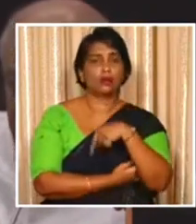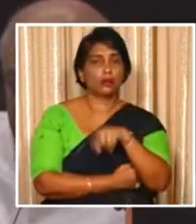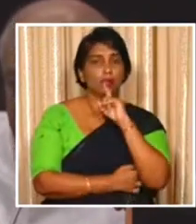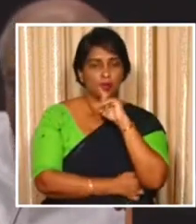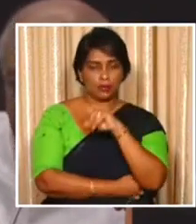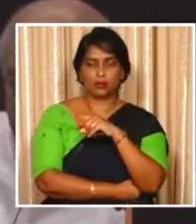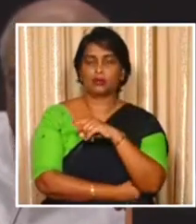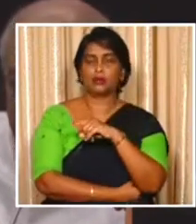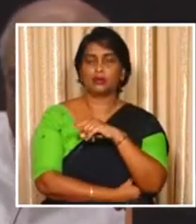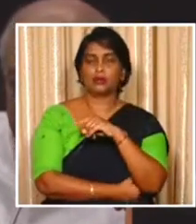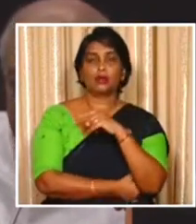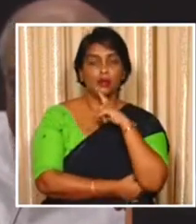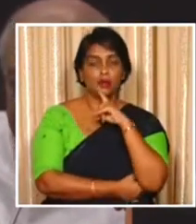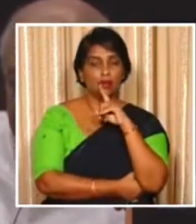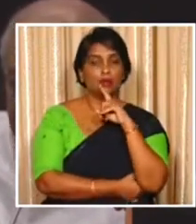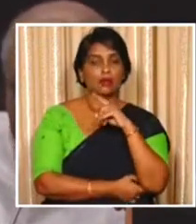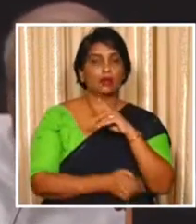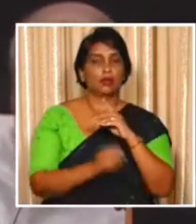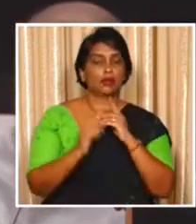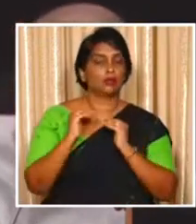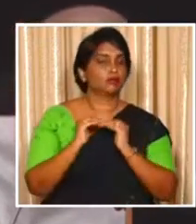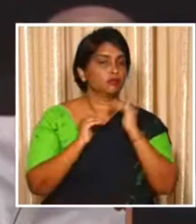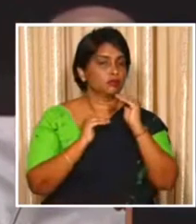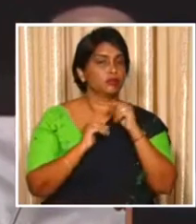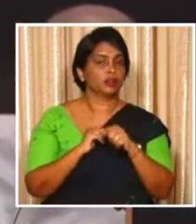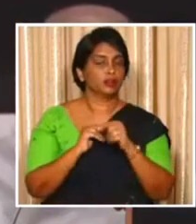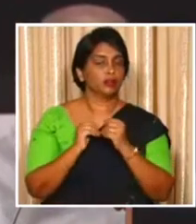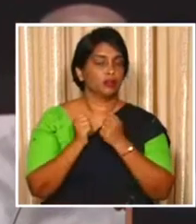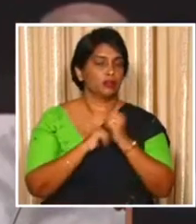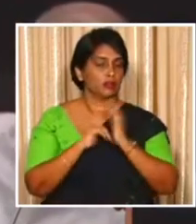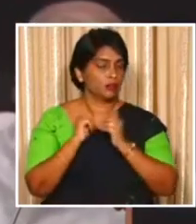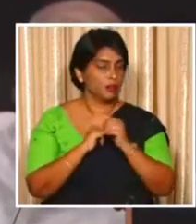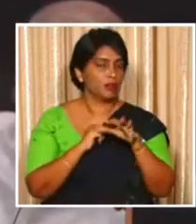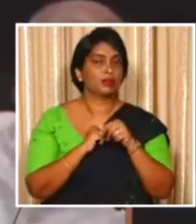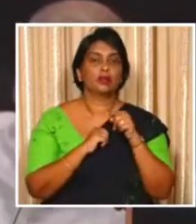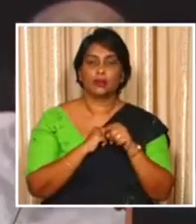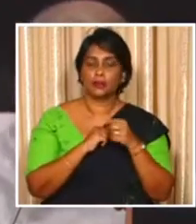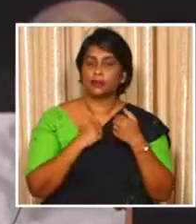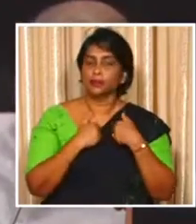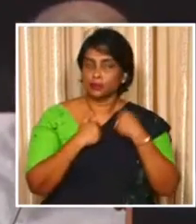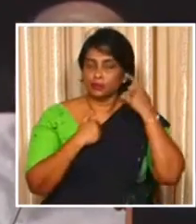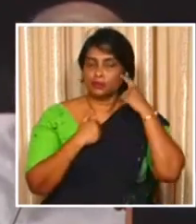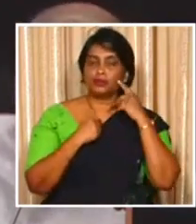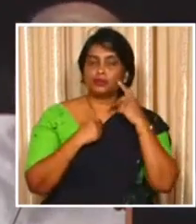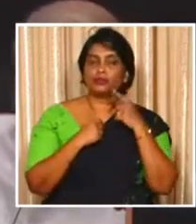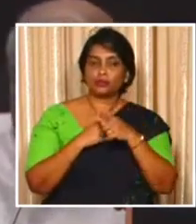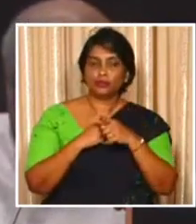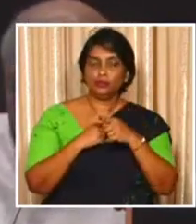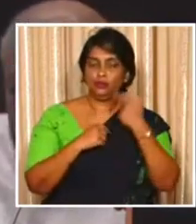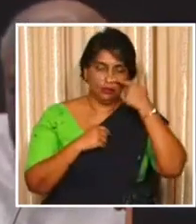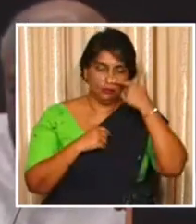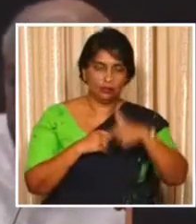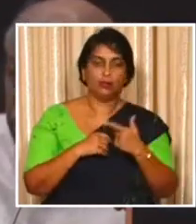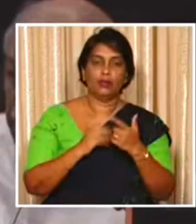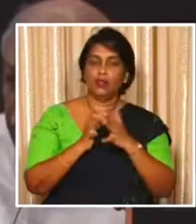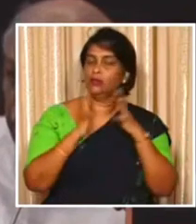කිව්වේ අපිට තියෙනවා net zero වලට යන්න. එතකොට අපිට මේ යොදවන්න තියෙනවා. අනික දැනට අපි දන්නවා රිනියබල් එනර්ජි කෝස්ට් ආ මෝර්